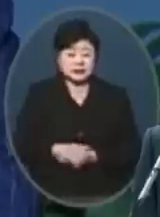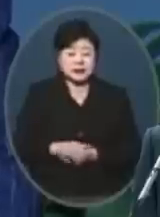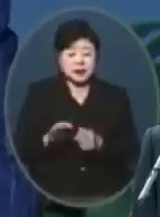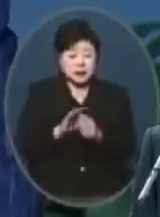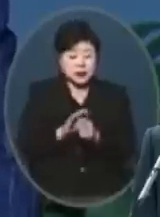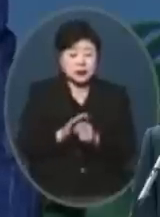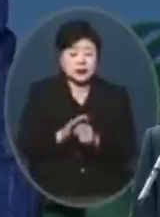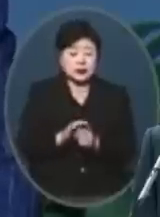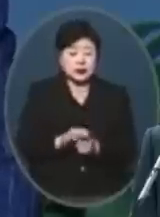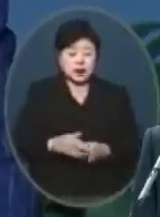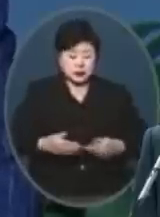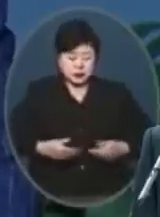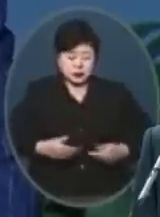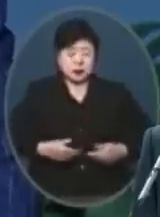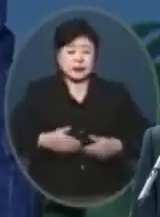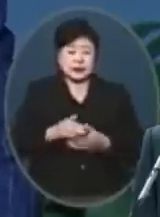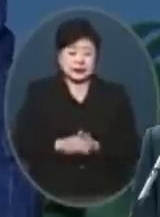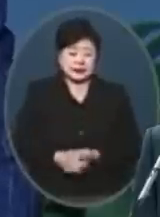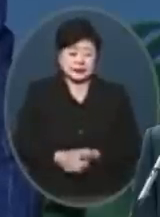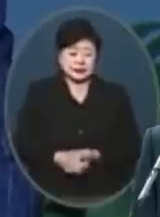위로가 필요한 것입니다.